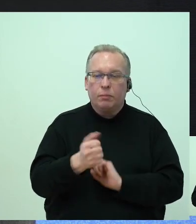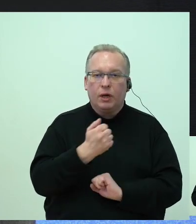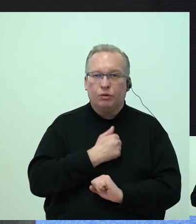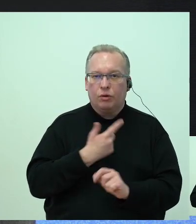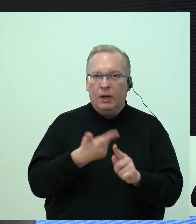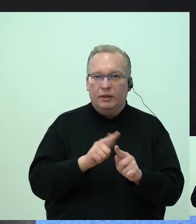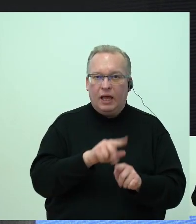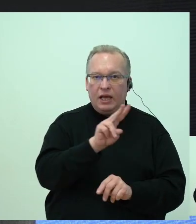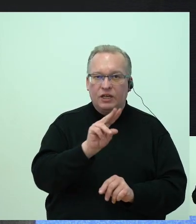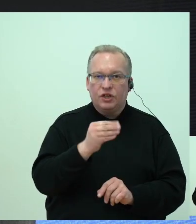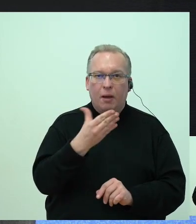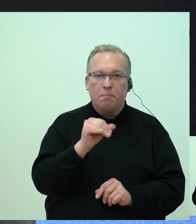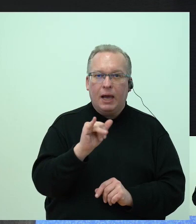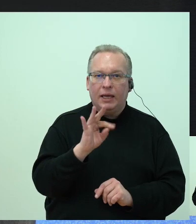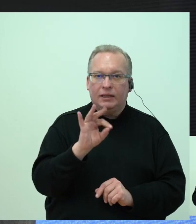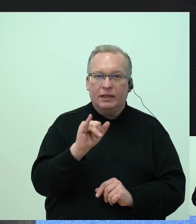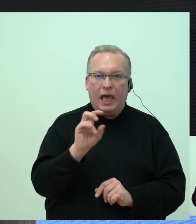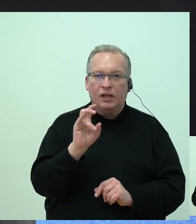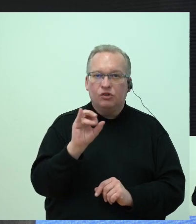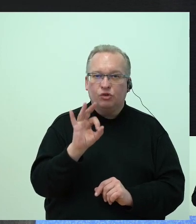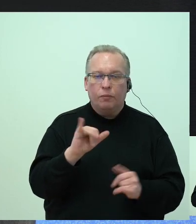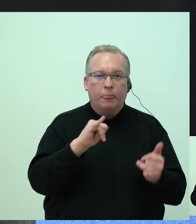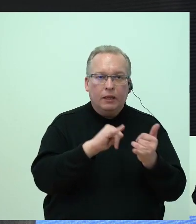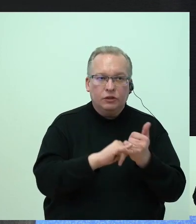tą Žemaitaičio istoriją.